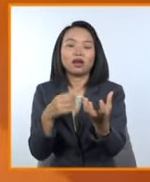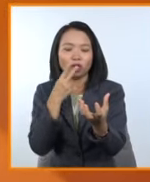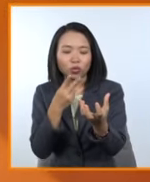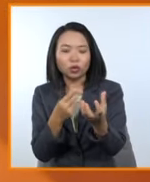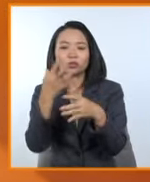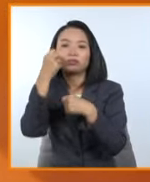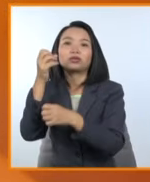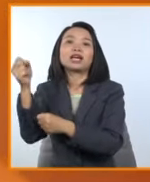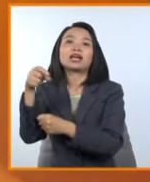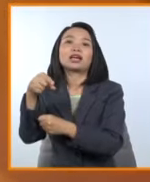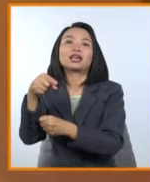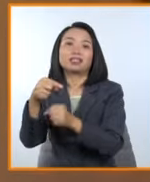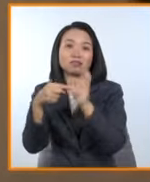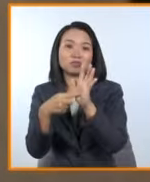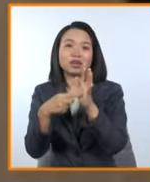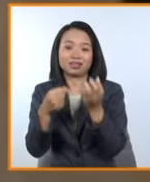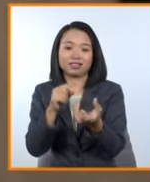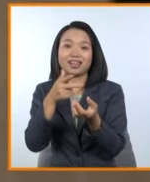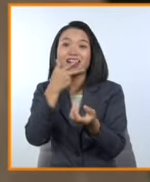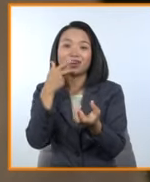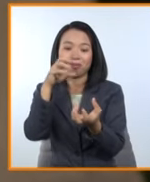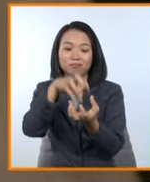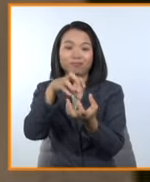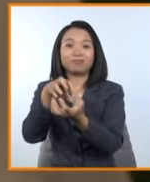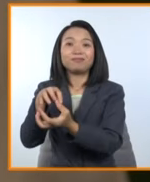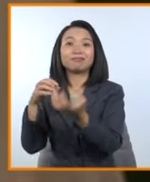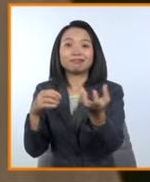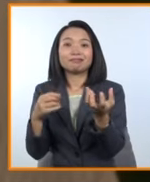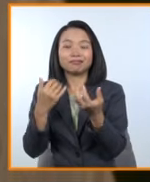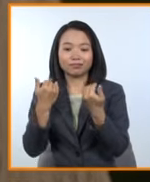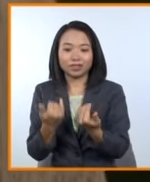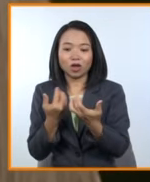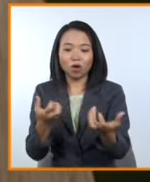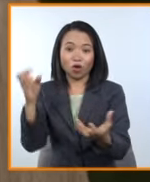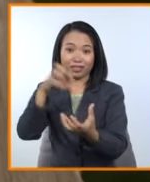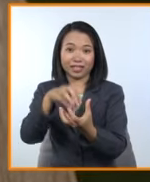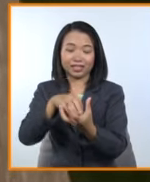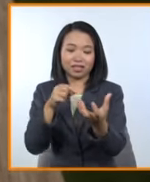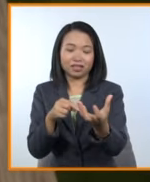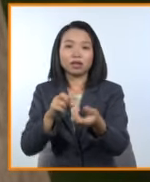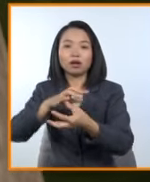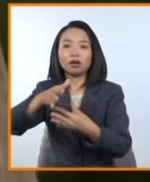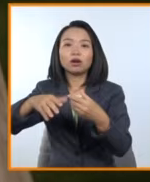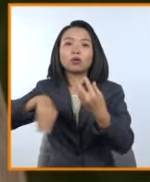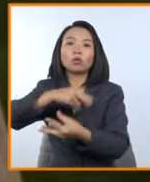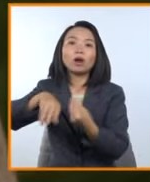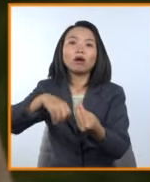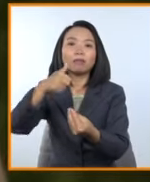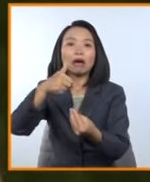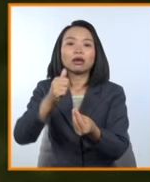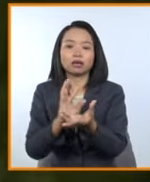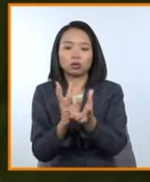คกับเทรนด์ของเบเกอรี่ที่ยังคงมาแรงอย่างต่อเนื่องในปัจจุบันแต่บรรจุภัณฑ์ที่เห็นอยู่นี้ยังดีต่อสิ่งแวดล้อมเพราะสามารถย่อยสลาย